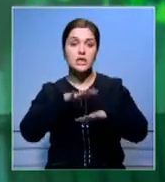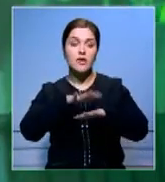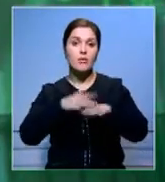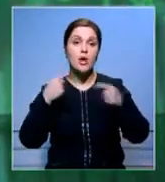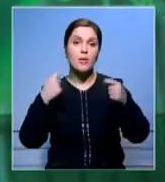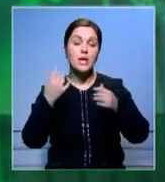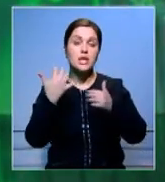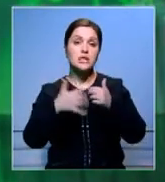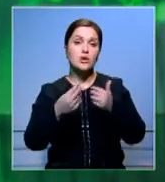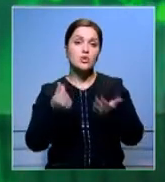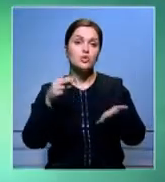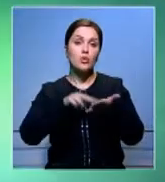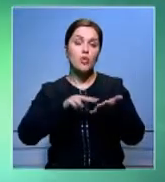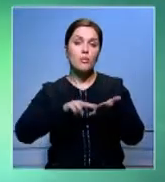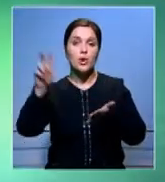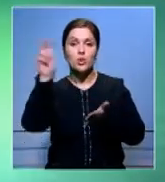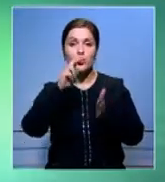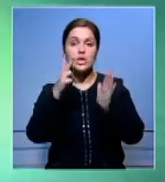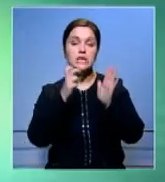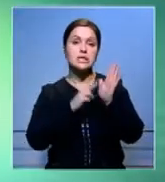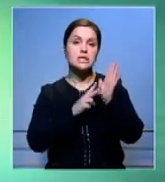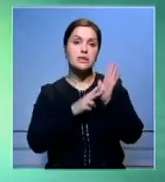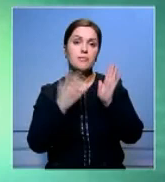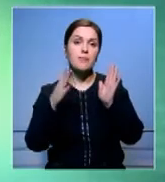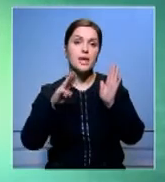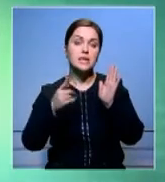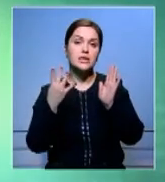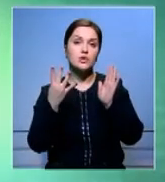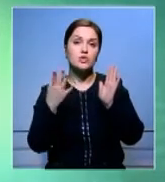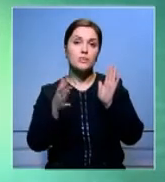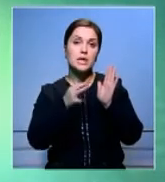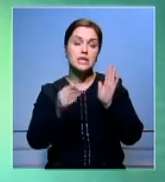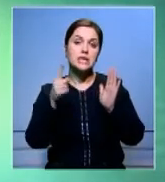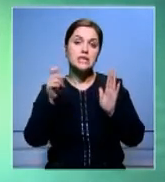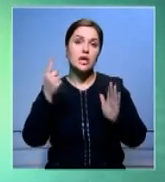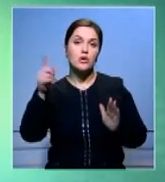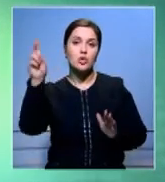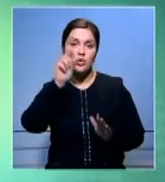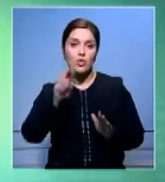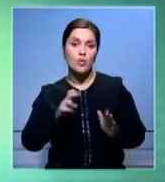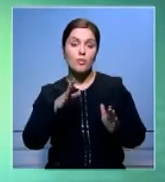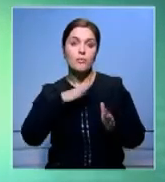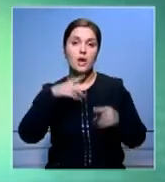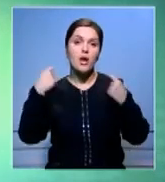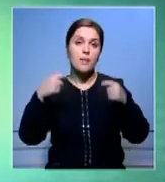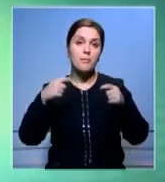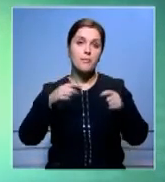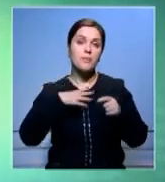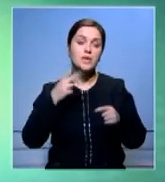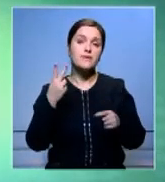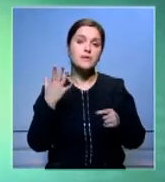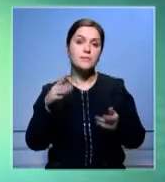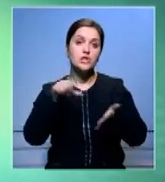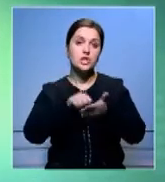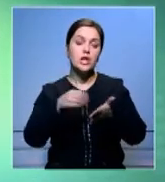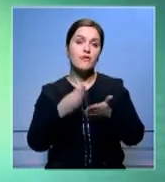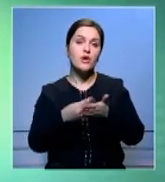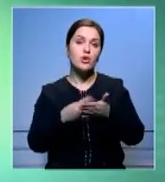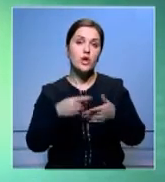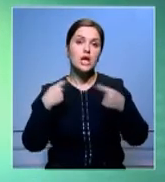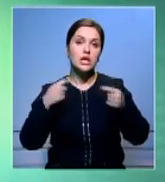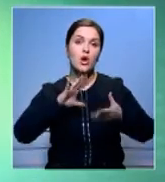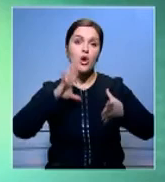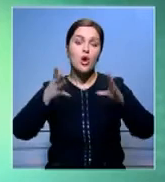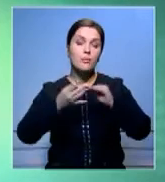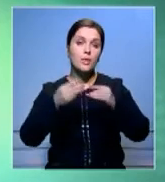фондовой бирже средневзвешенный курс нацвалюты составил 375 тенге 45 тиенов за доллар. В сессии приняли участие 25 членов